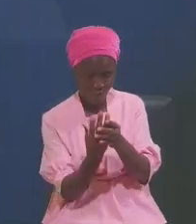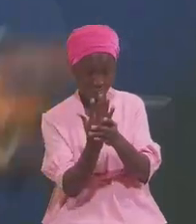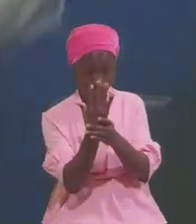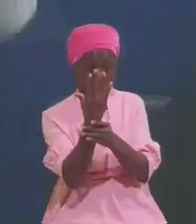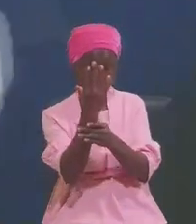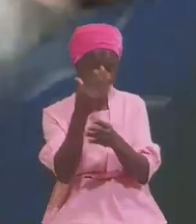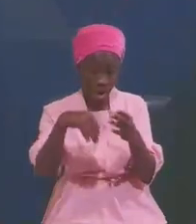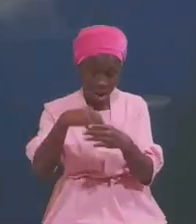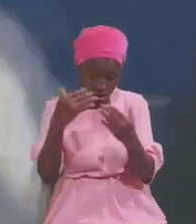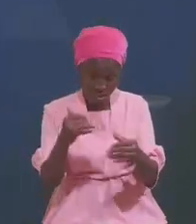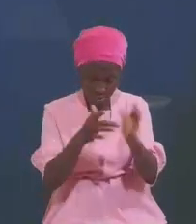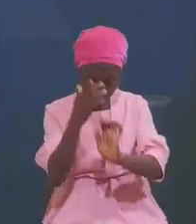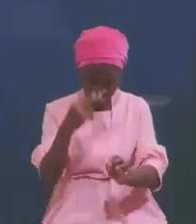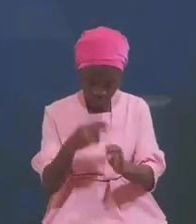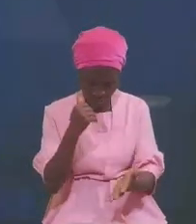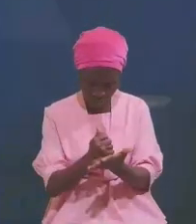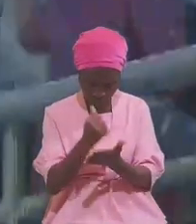normalisez-vous au nom de Jésus-Christ.